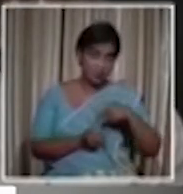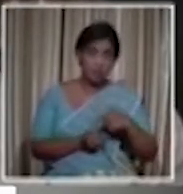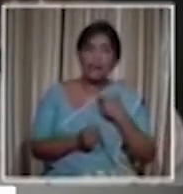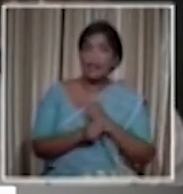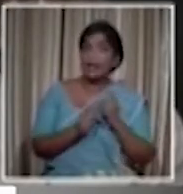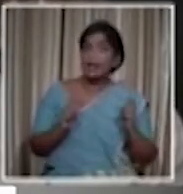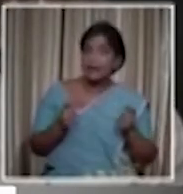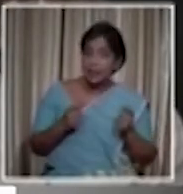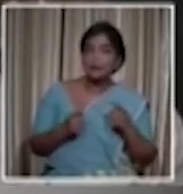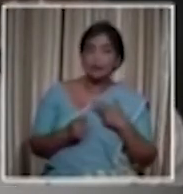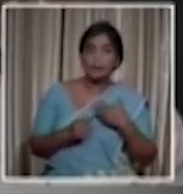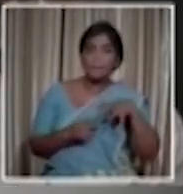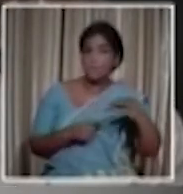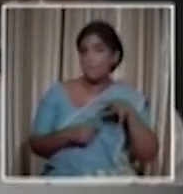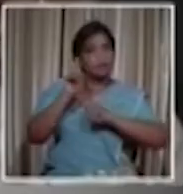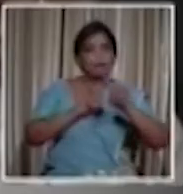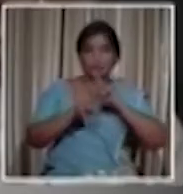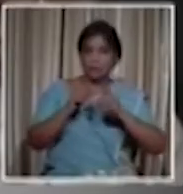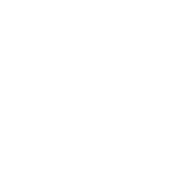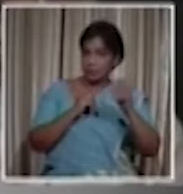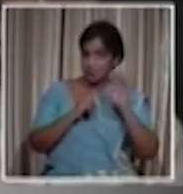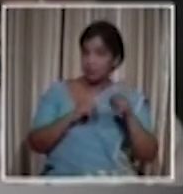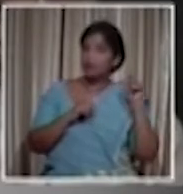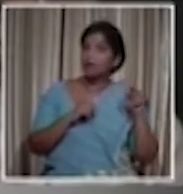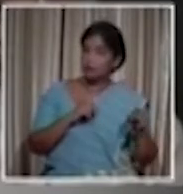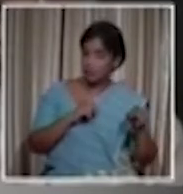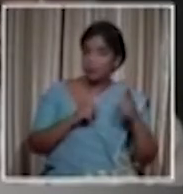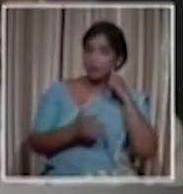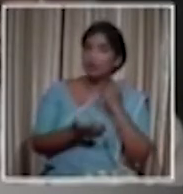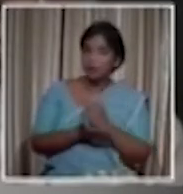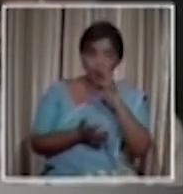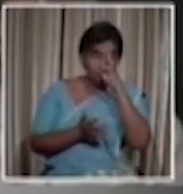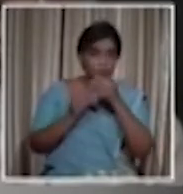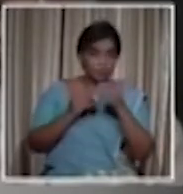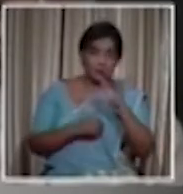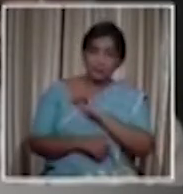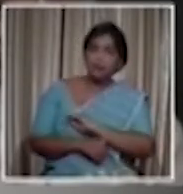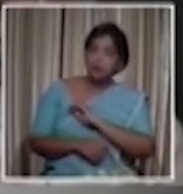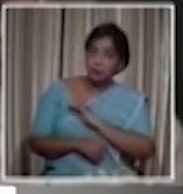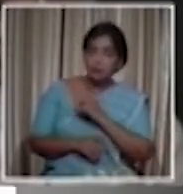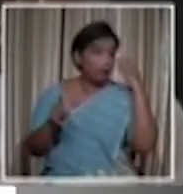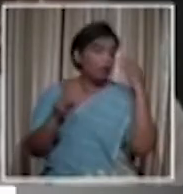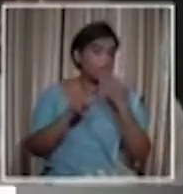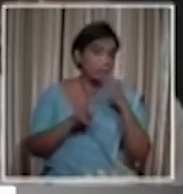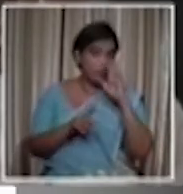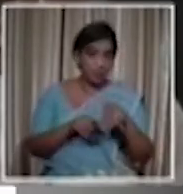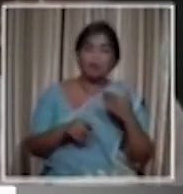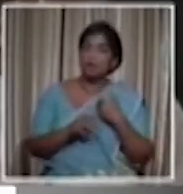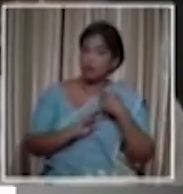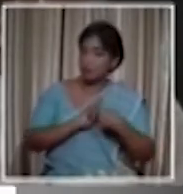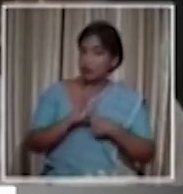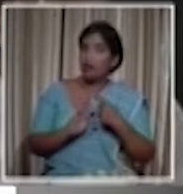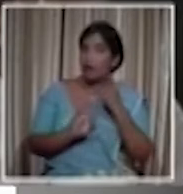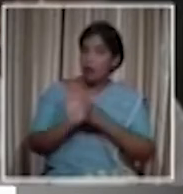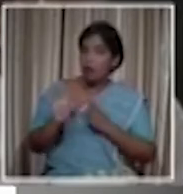ගෑස් පරිභෝජනය කළ යුතු කාලයක් මේ දුෂ්කර සති 3ට අපි යොසලීමත්ව මුහුණ දෙමු අපේ රටේ